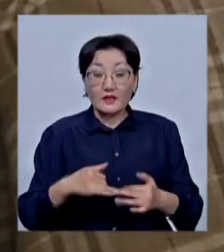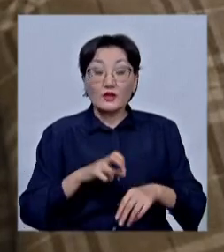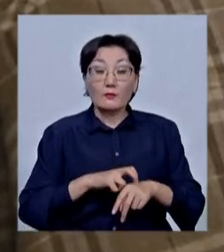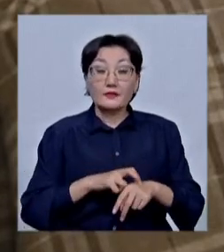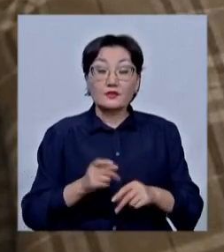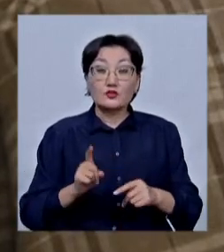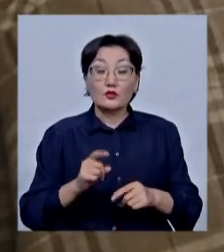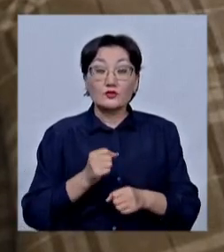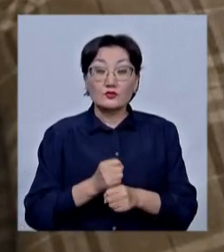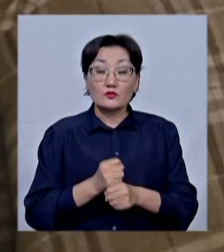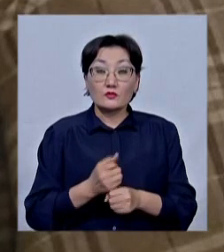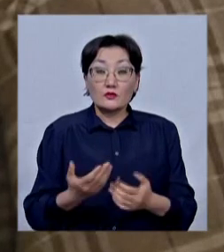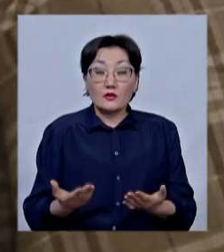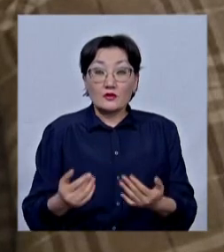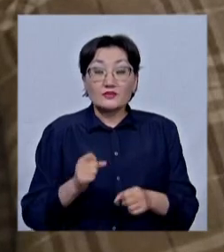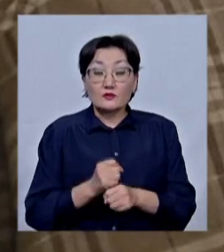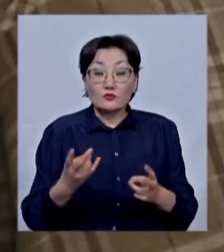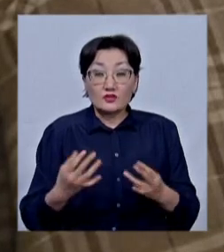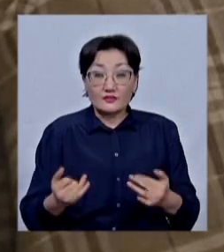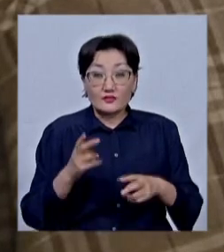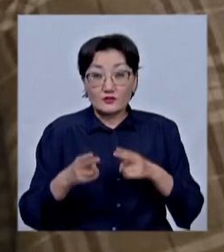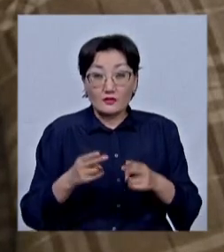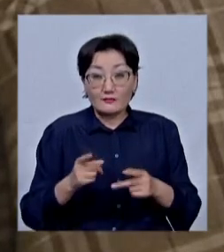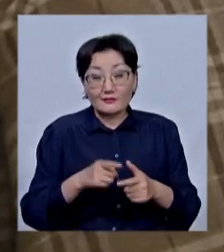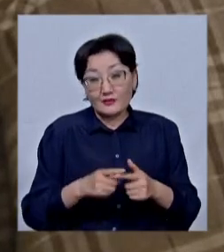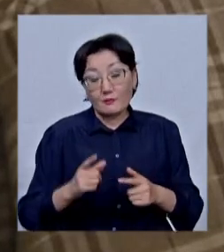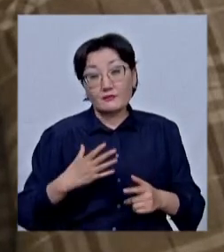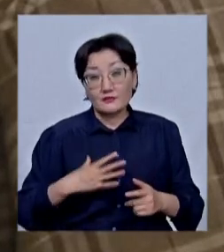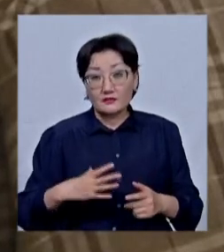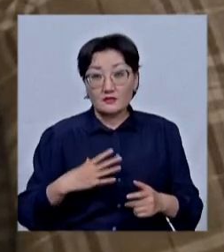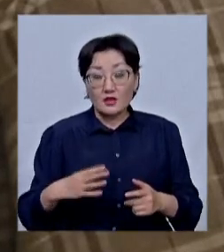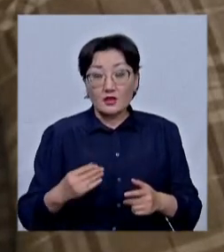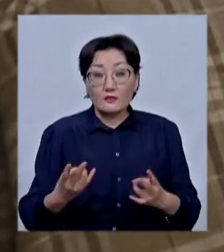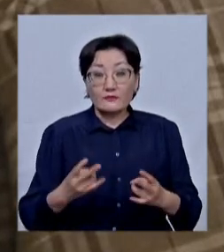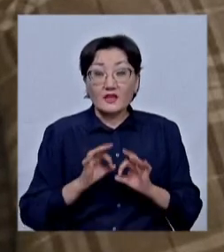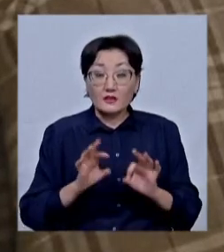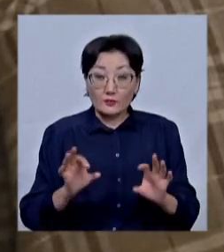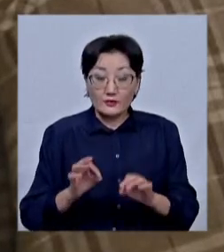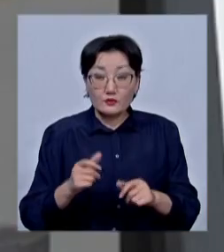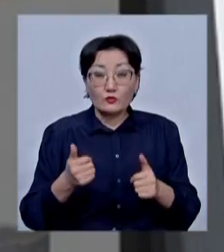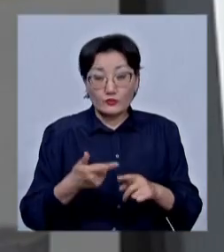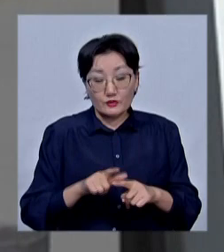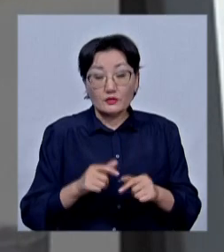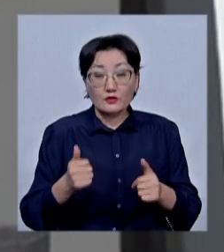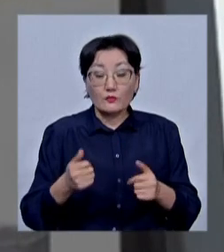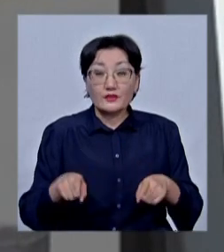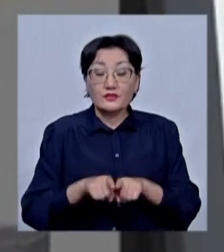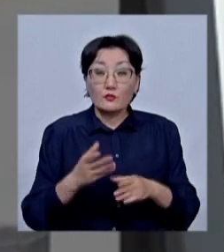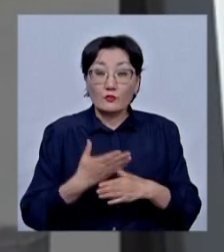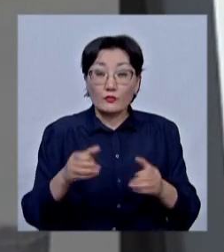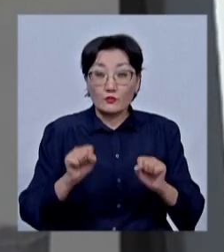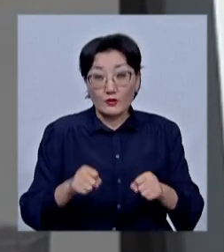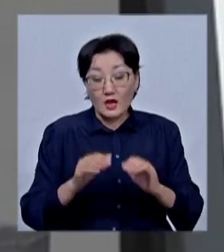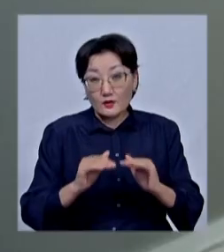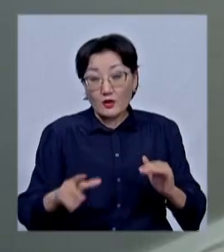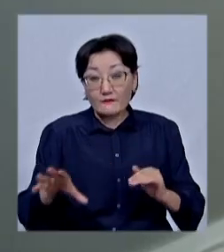боялась, что делать, делать ли сейчас операцию нам или все-таки подождать. Она дала разъяснение очень хорошее. Аналогичную помощь могут получить